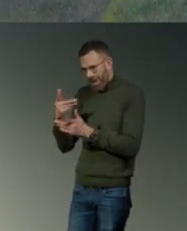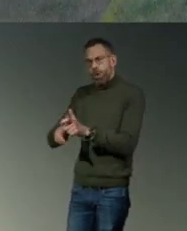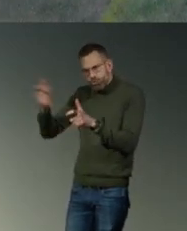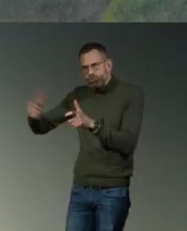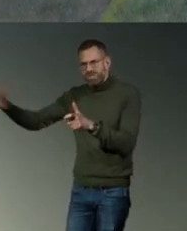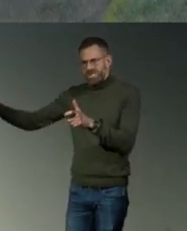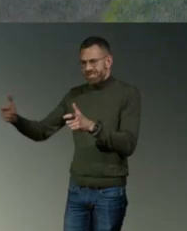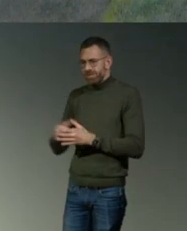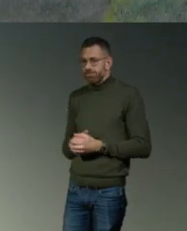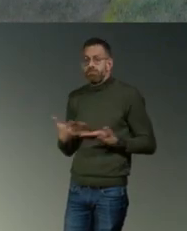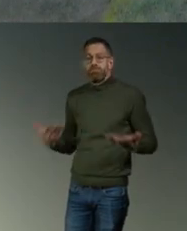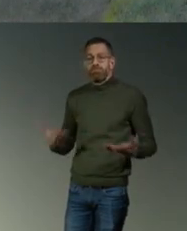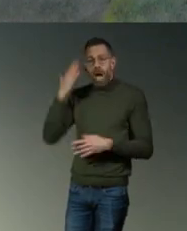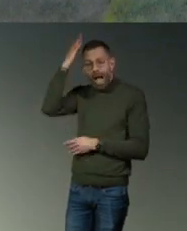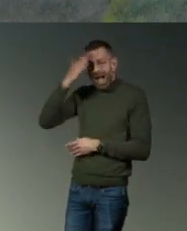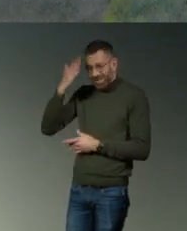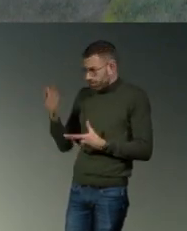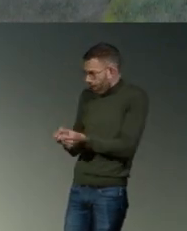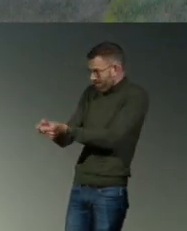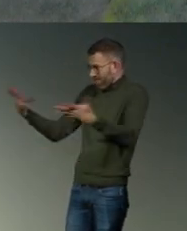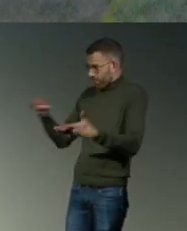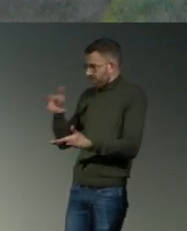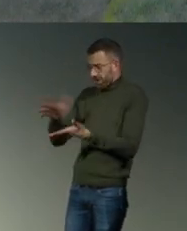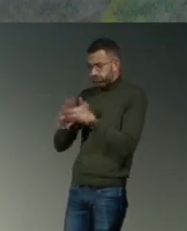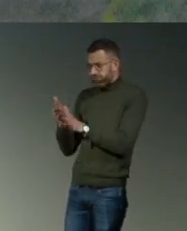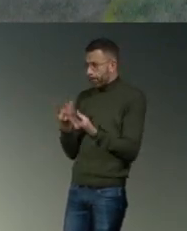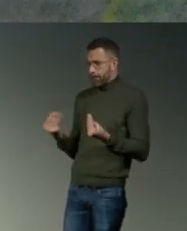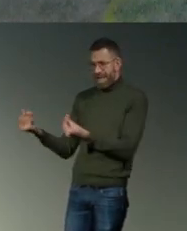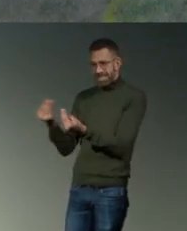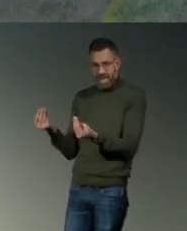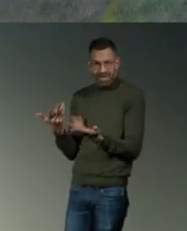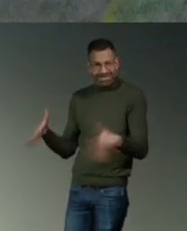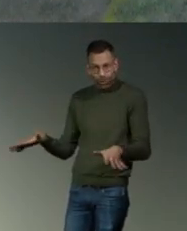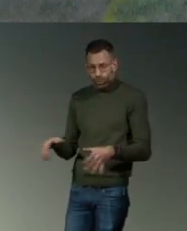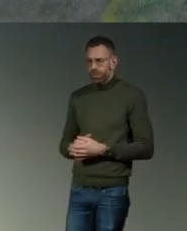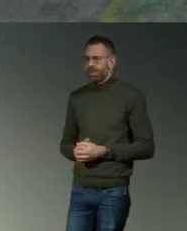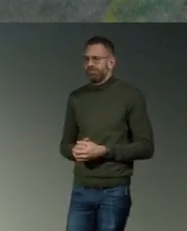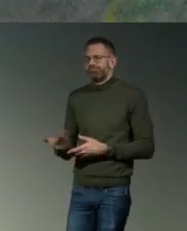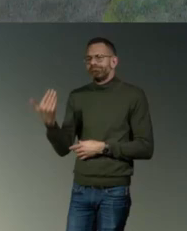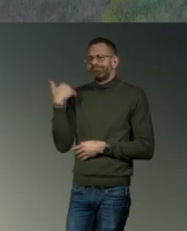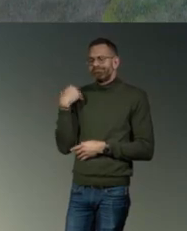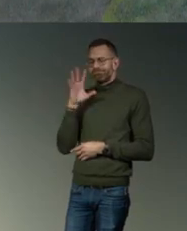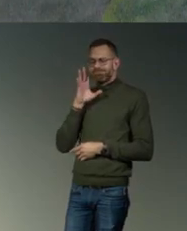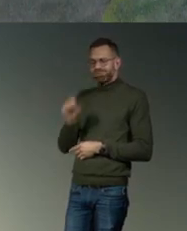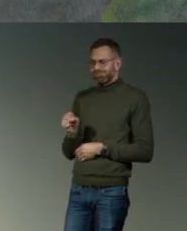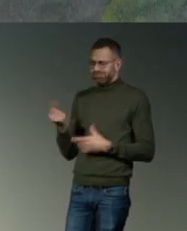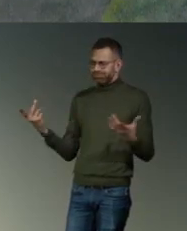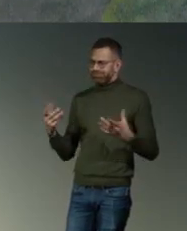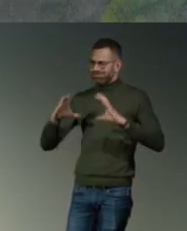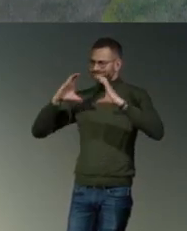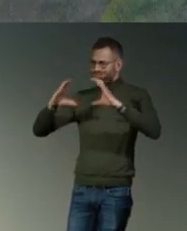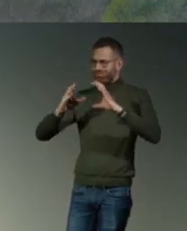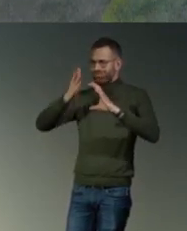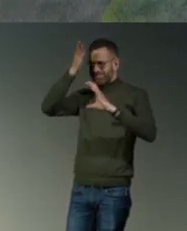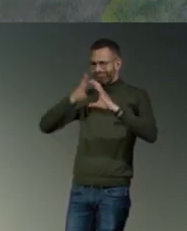animaux, pour la plupart, sont de la matière. J'avais vu l'autre jour, il y avait un camembert avec la part des êtres humains, la part des animaux sauvages